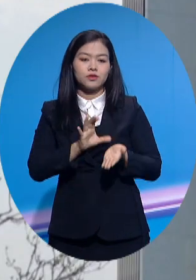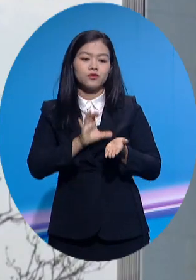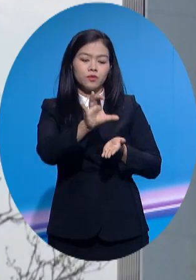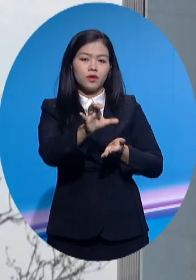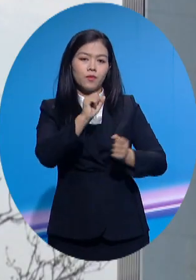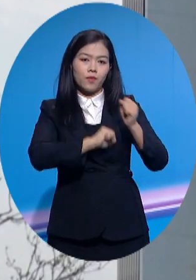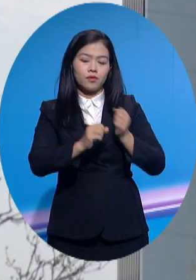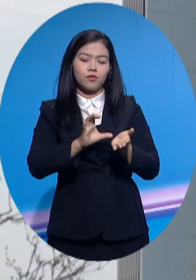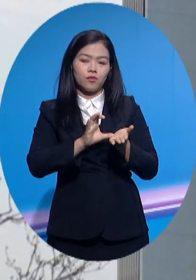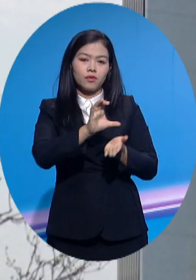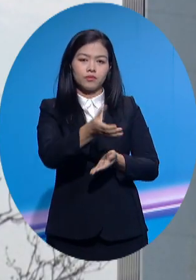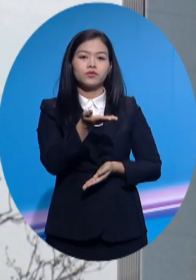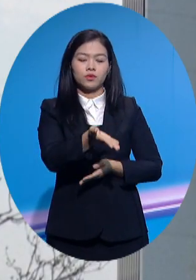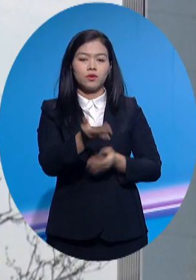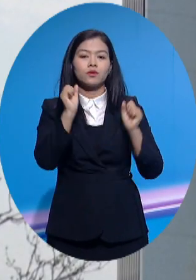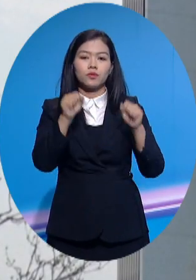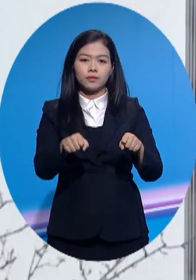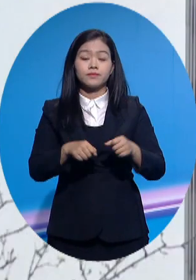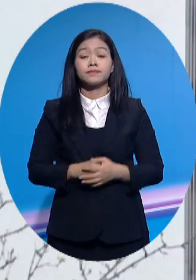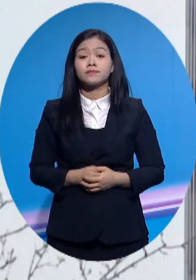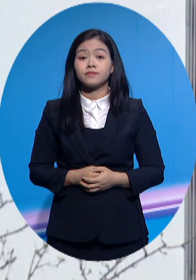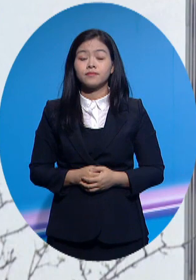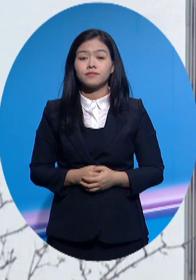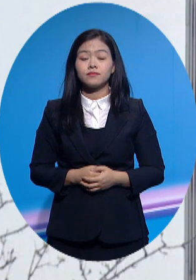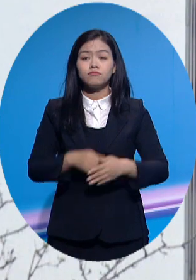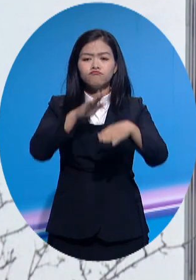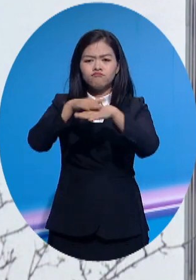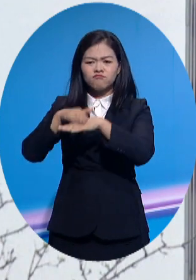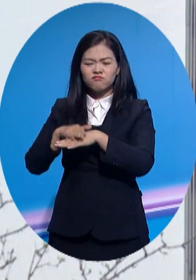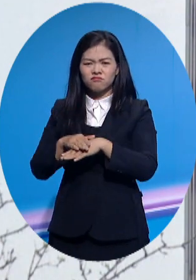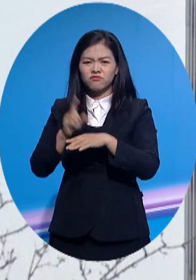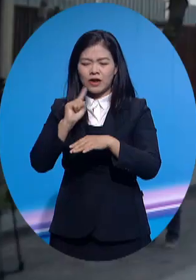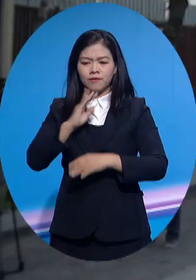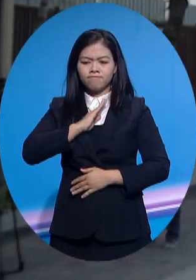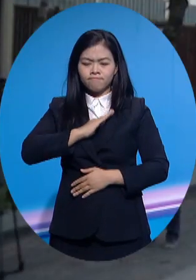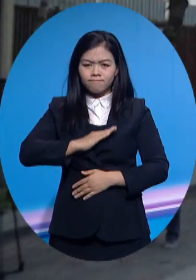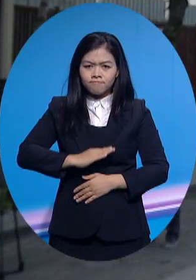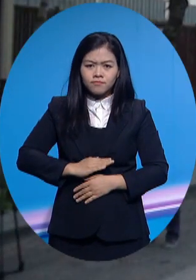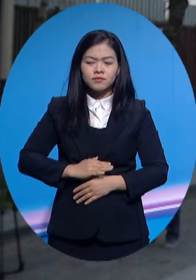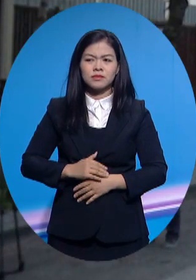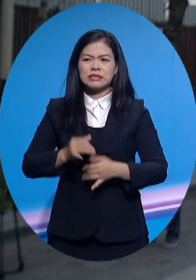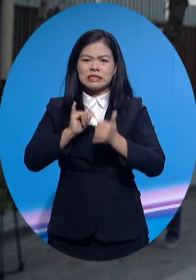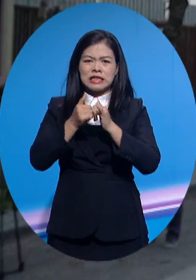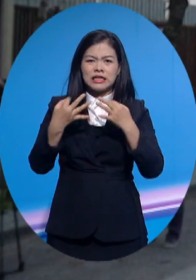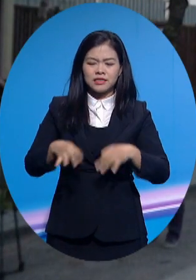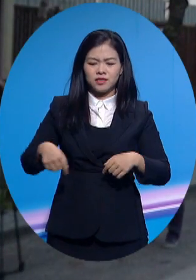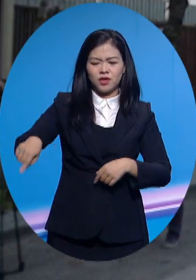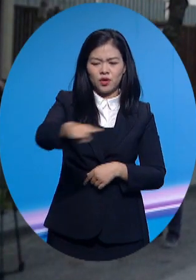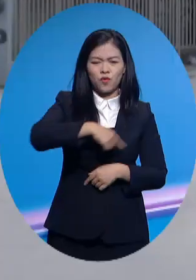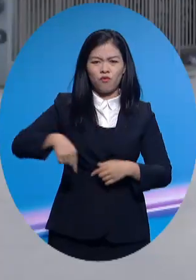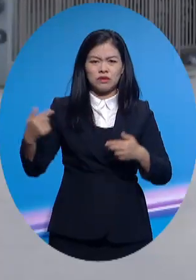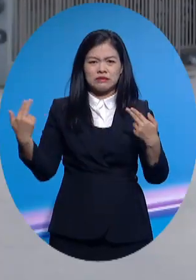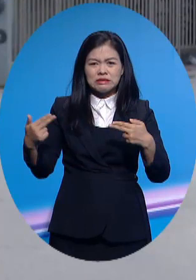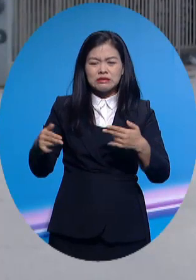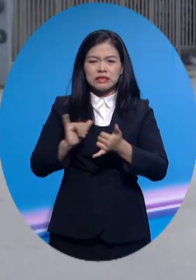ngày 14 tháng 4 cũng ra tuyên bố kêu gọi tất cả các bên liên quan kiềm chế để hạn chế nguy cơ dẫn đến chiến tranch khu vực một